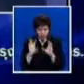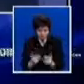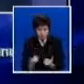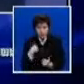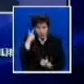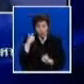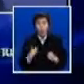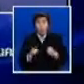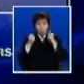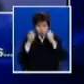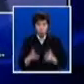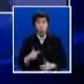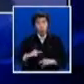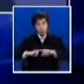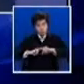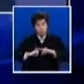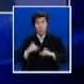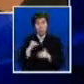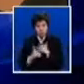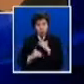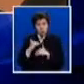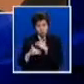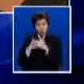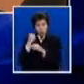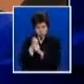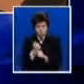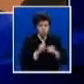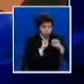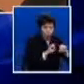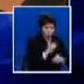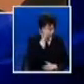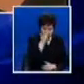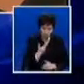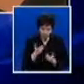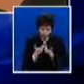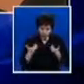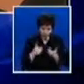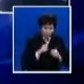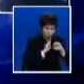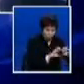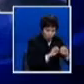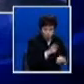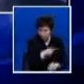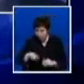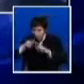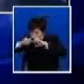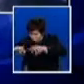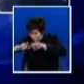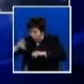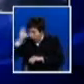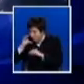ครูสามารถที่จะพัฒนาตนเองและทำงานได้อย่างเต็มที่นะครับอย่างมีศักดิ์ศรีสมกับการเป็นวิชาชีพชั้น